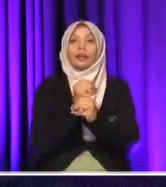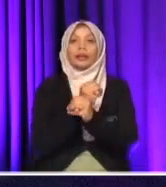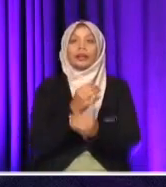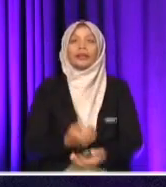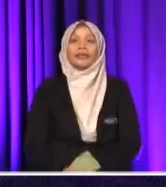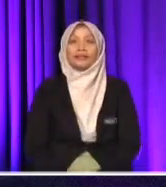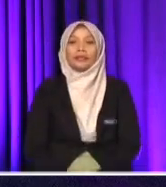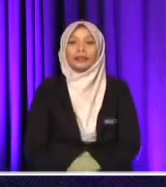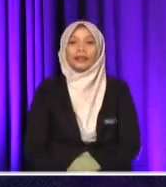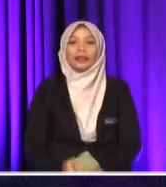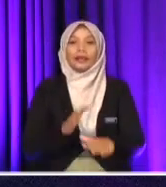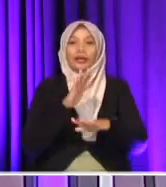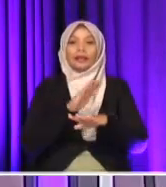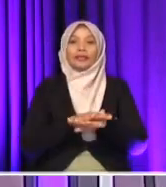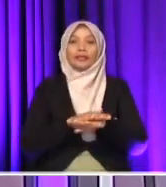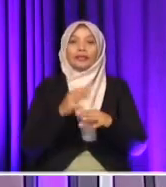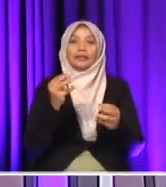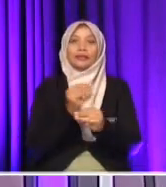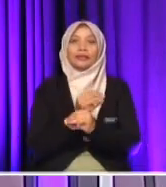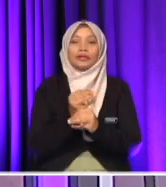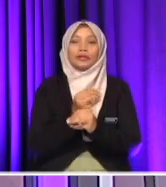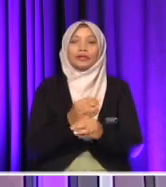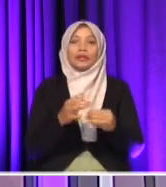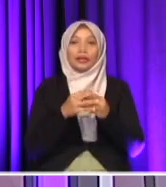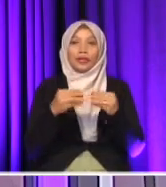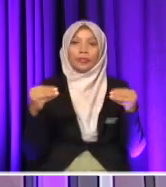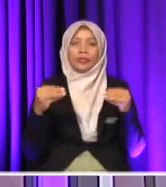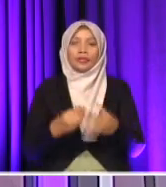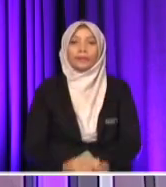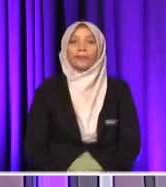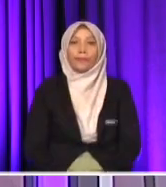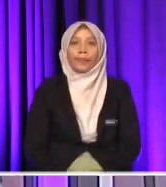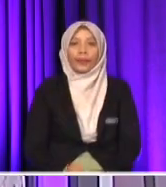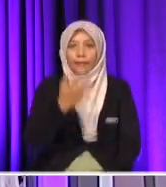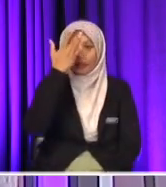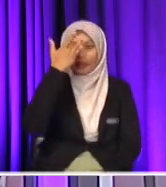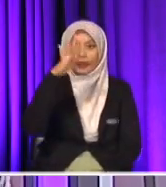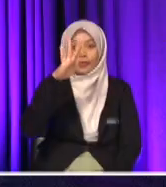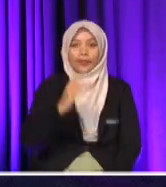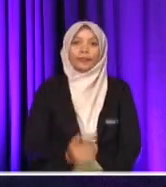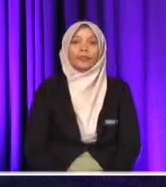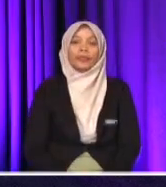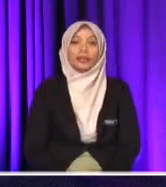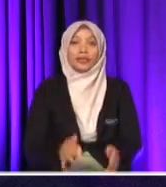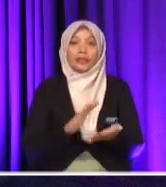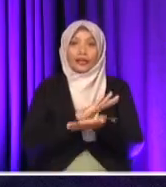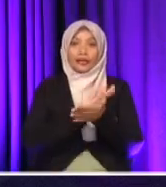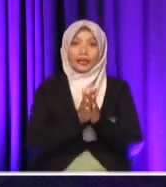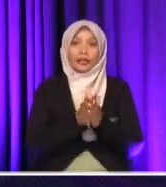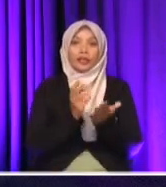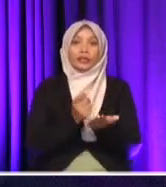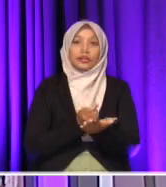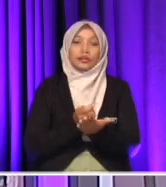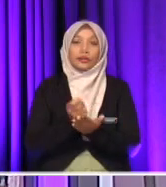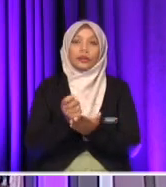matematik. Sebab ini atas dengan bawah kita masukkan dia dah habislah kan? Okey, pandai pun. Okey. So, untuk yang seterusnya